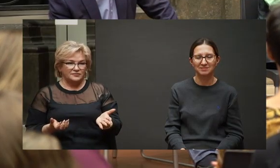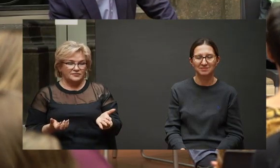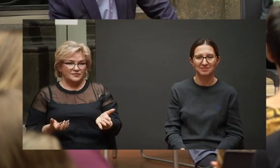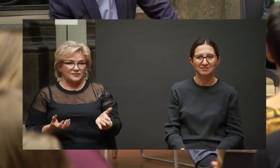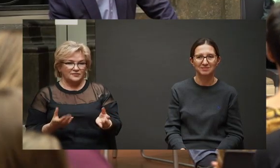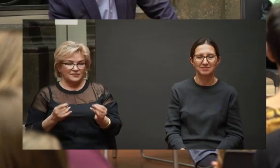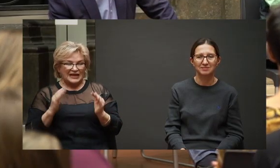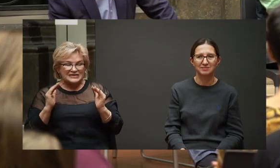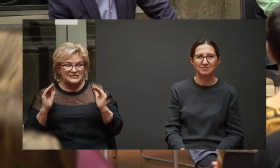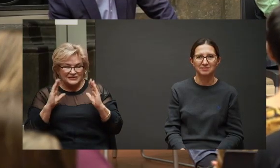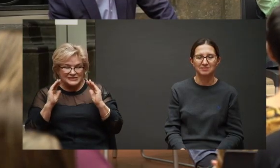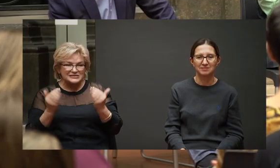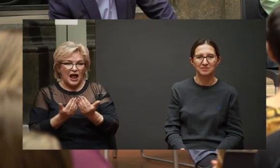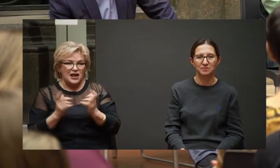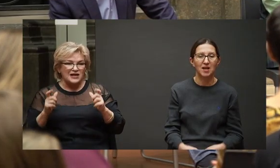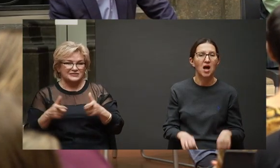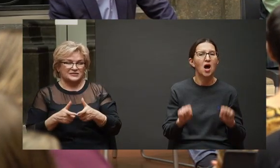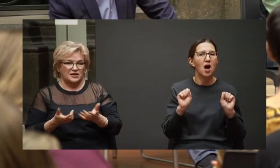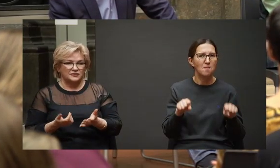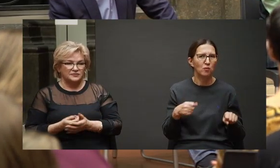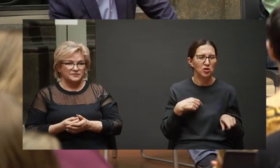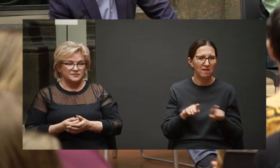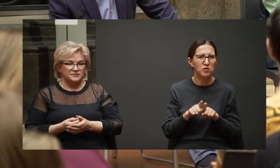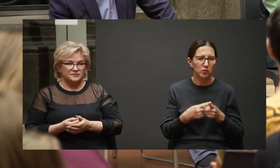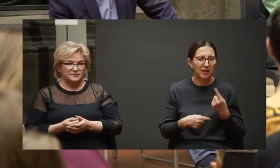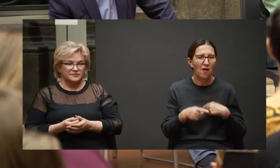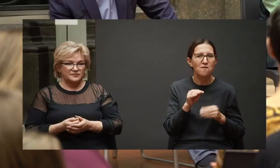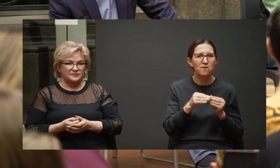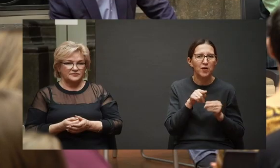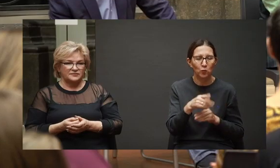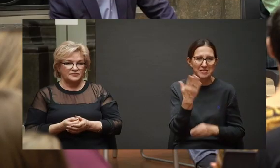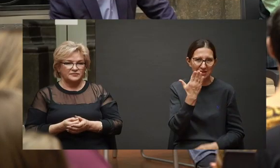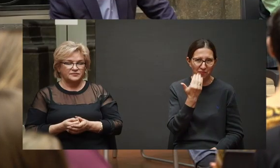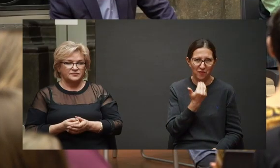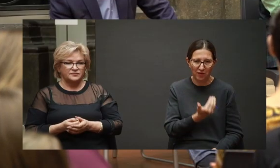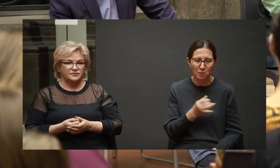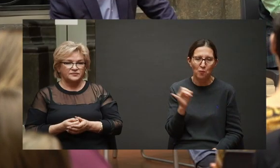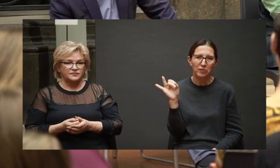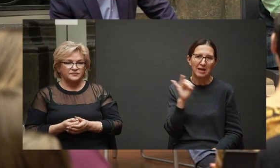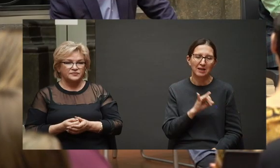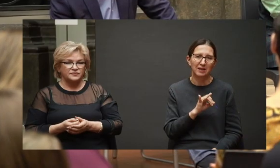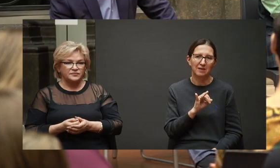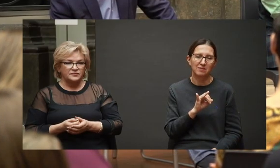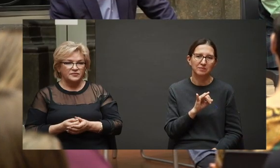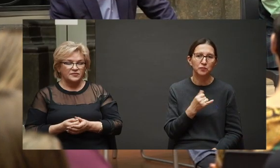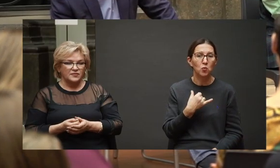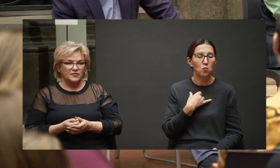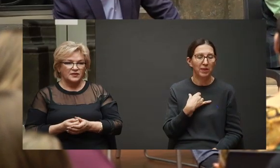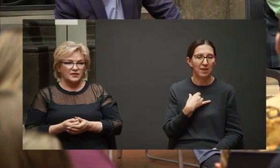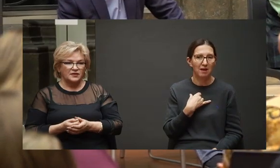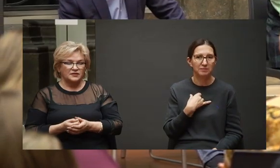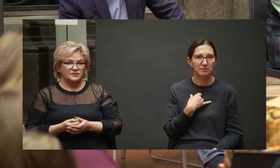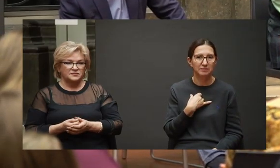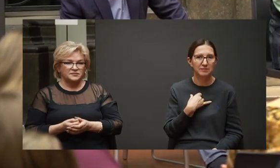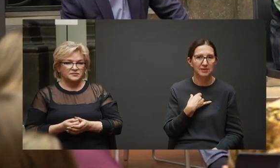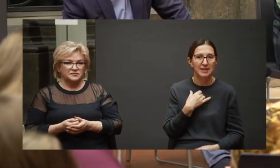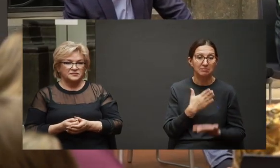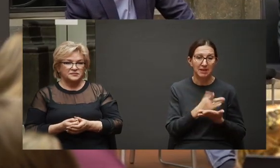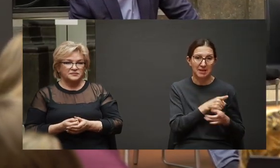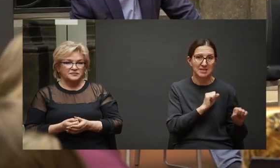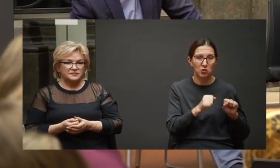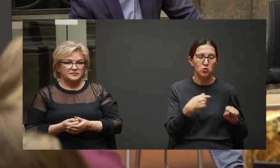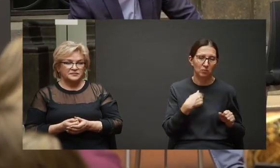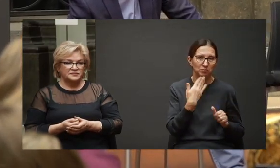день. Изоляция. А можно я вот все-таки вернусь сейчас тогда к фильму? И вот у меня, поскольку здесь есть режиссер, у